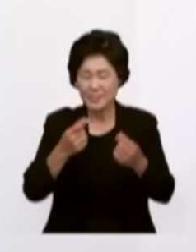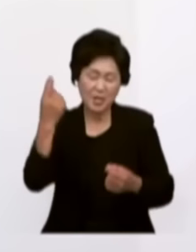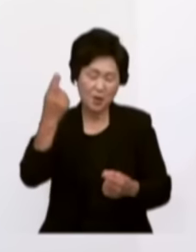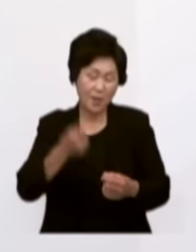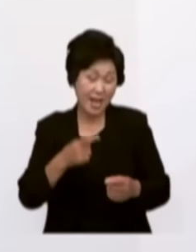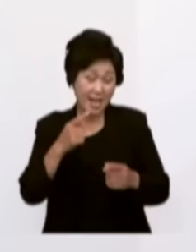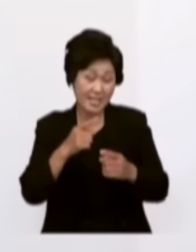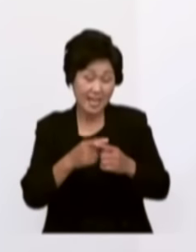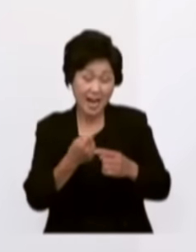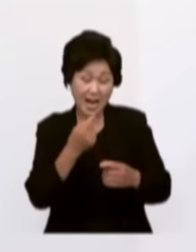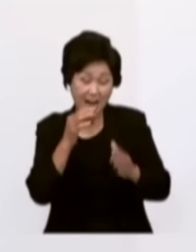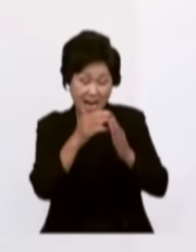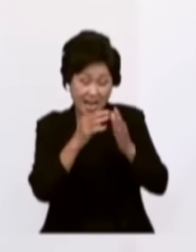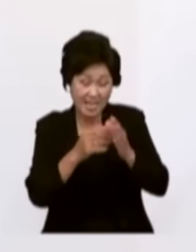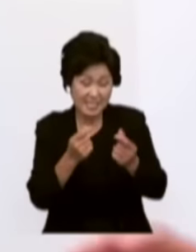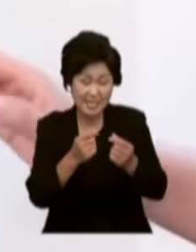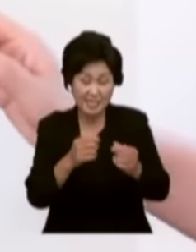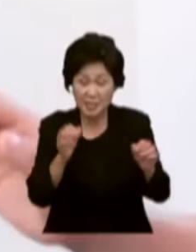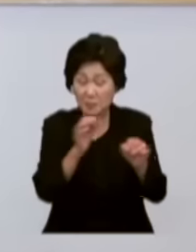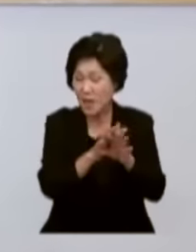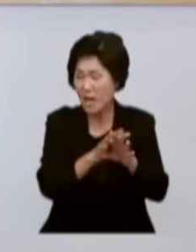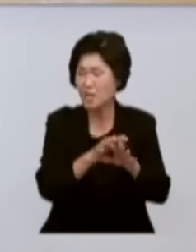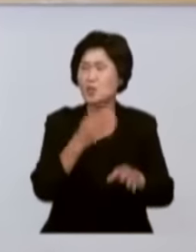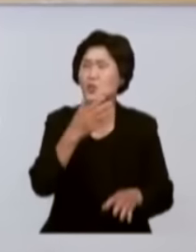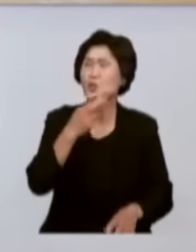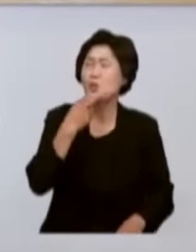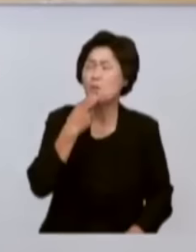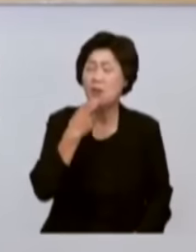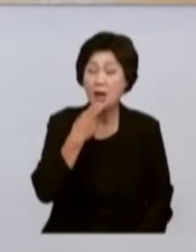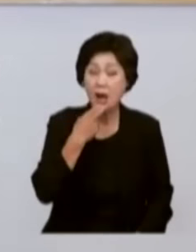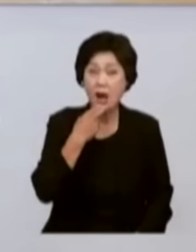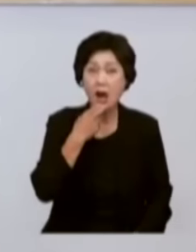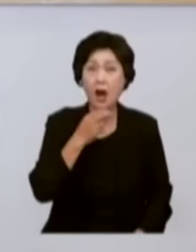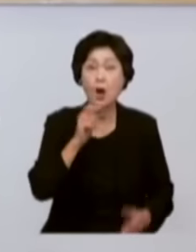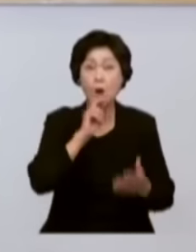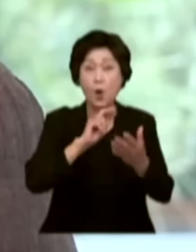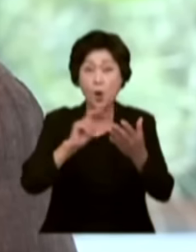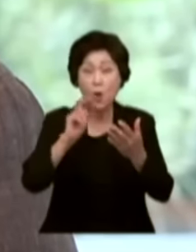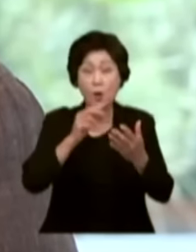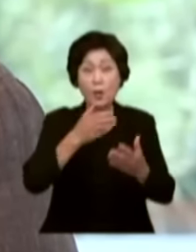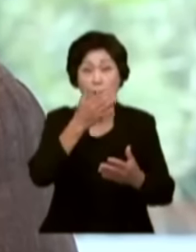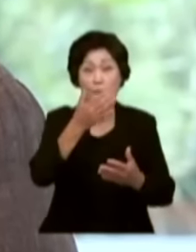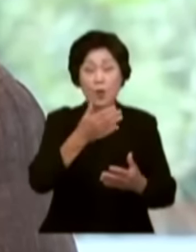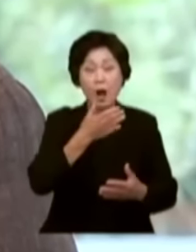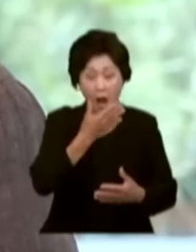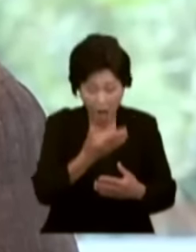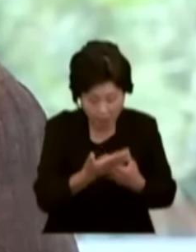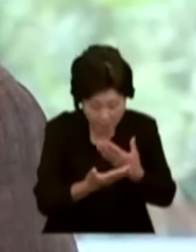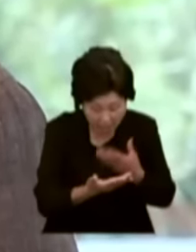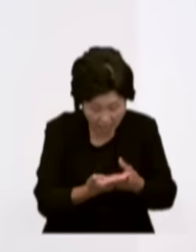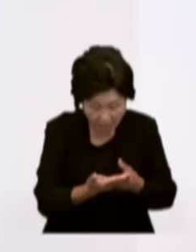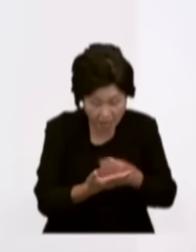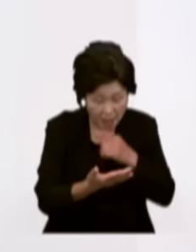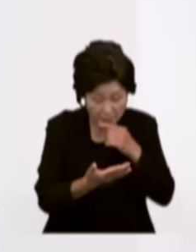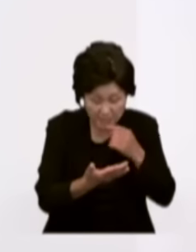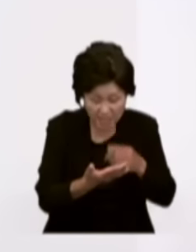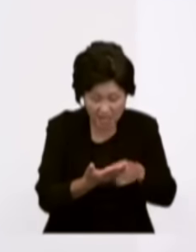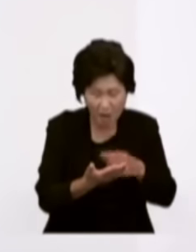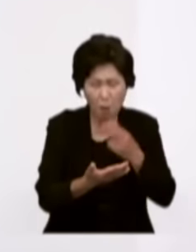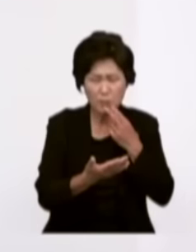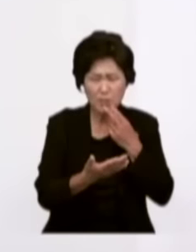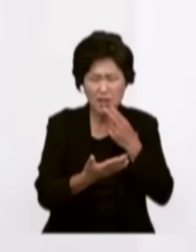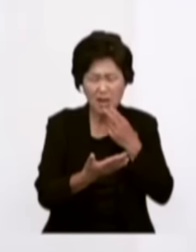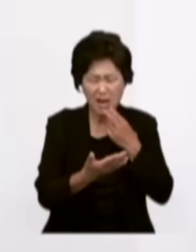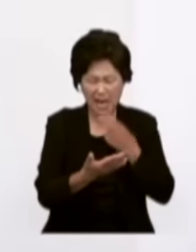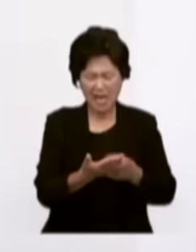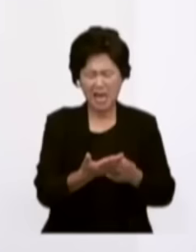왔다가 이슬처럼 갈 순 없잖아. 터지고 있는 거야. 피가 나왔나 안 나왔나. 이 피가 안 나면 그 다음날 바람소리처럼 멀리